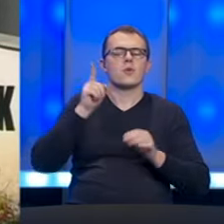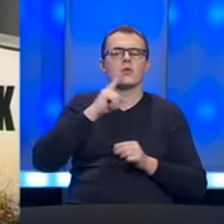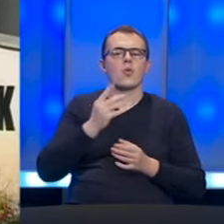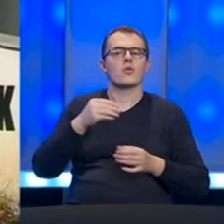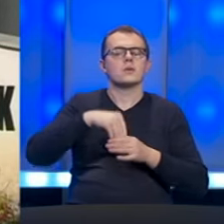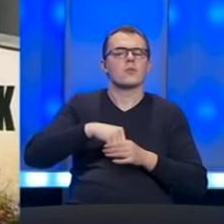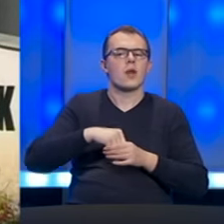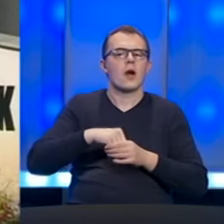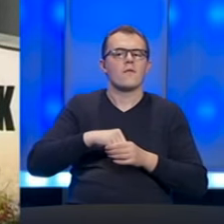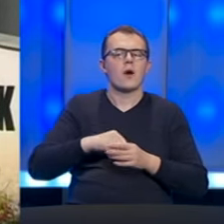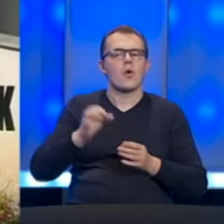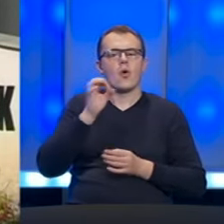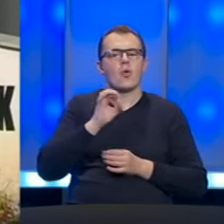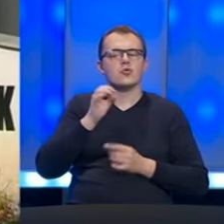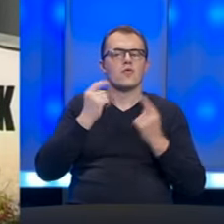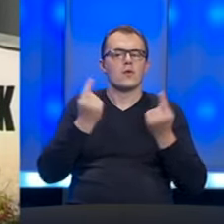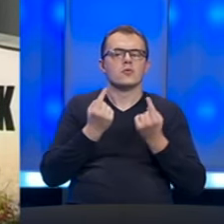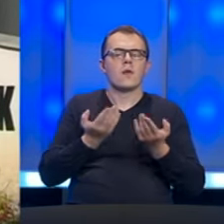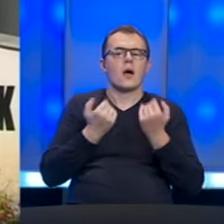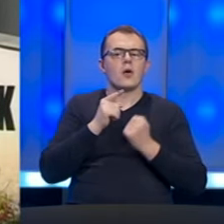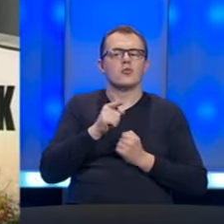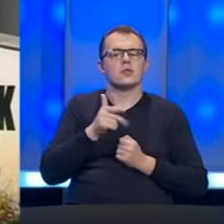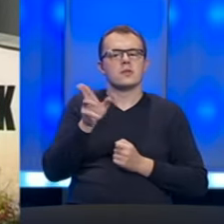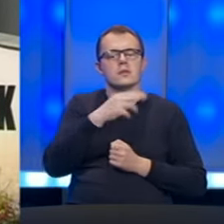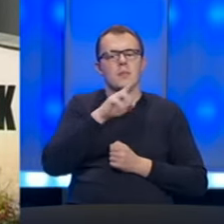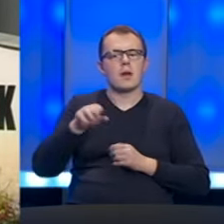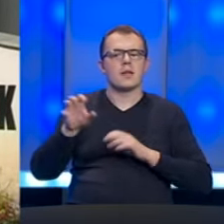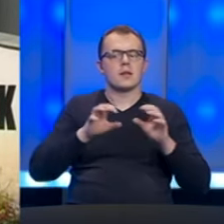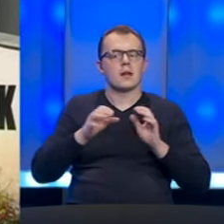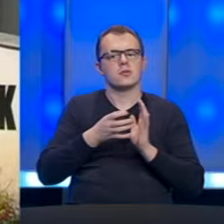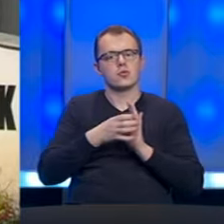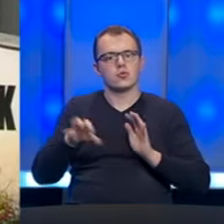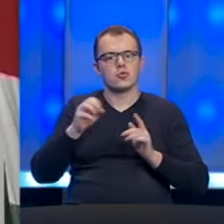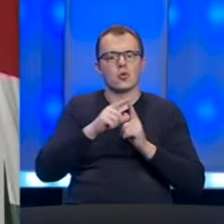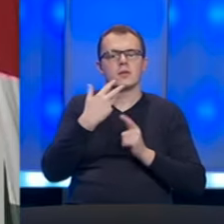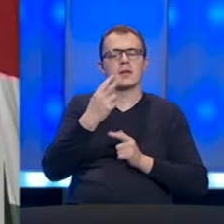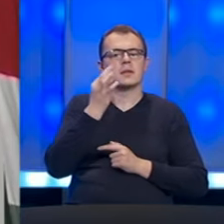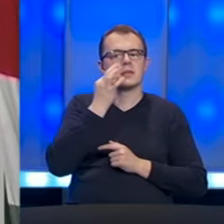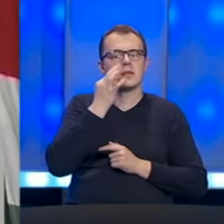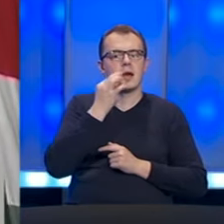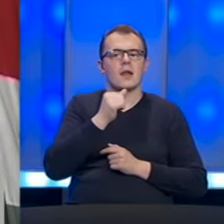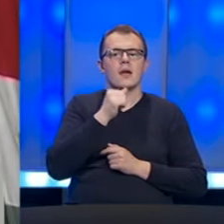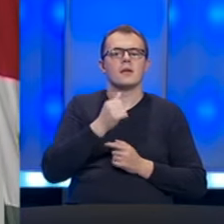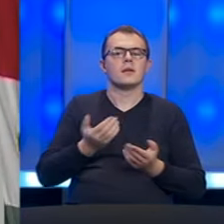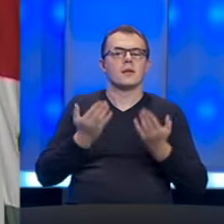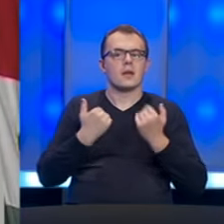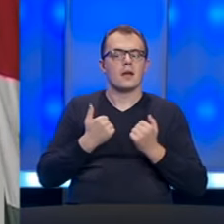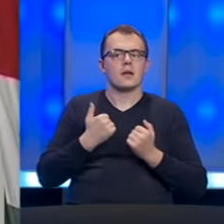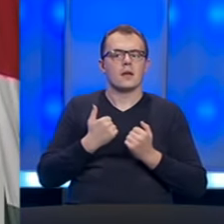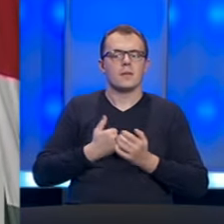znači osnovne uslove, a to su da im je zabranjena djelatnost duže od 30 dana, znači da su